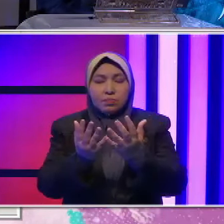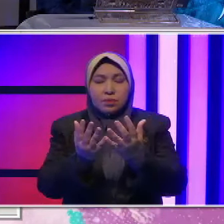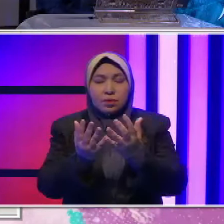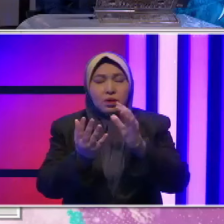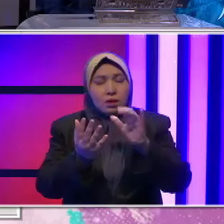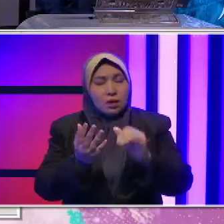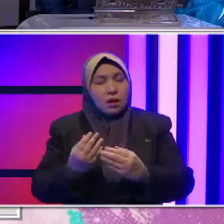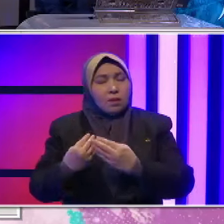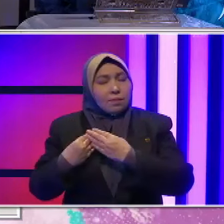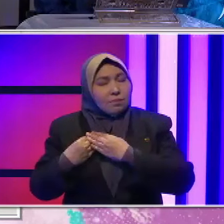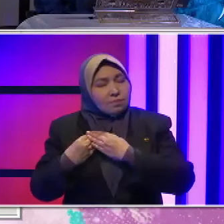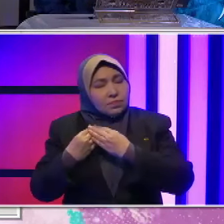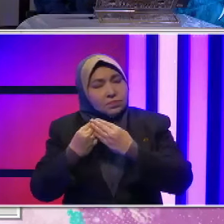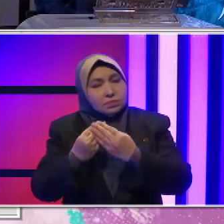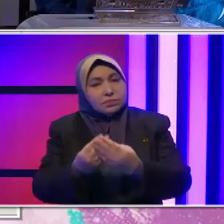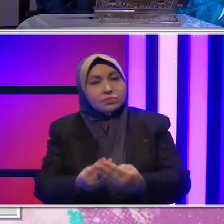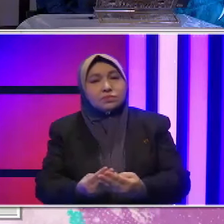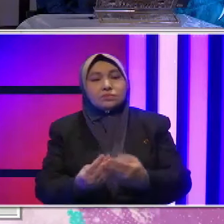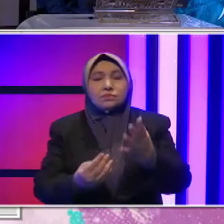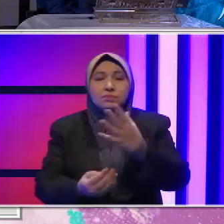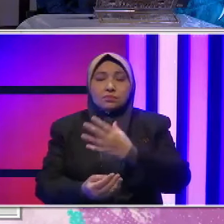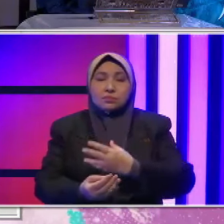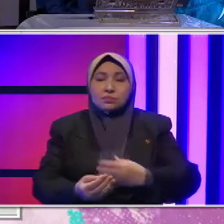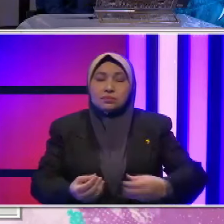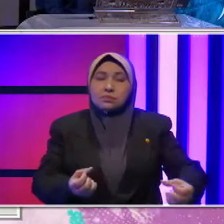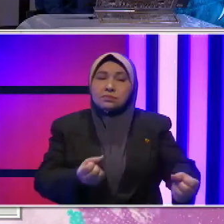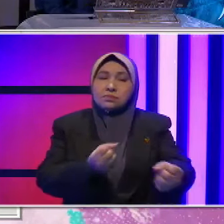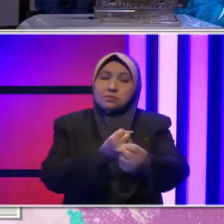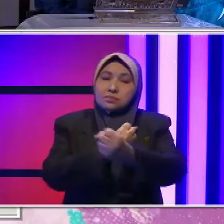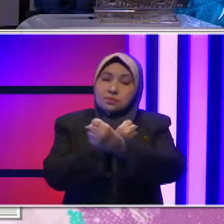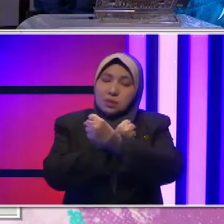Allahumma nirohim